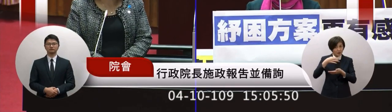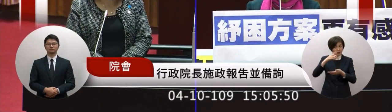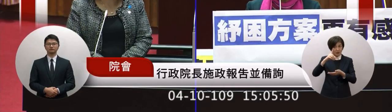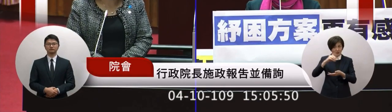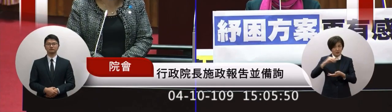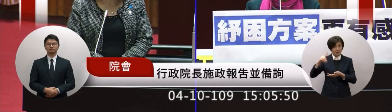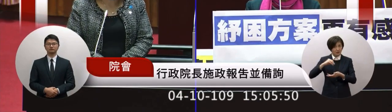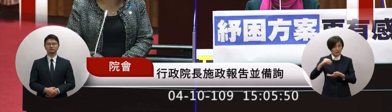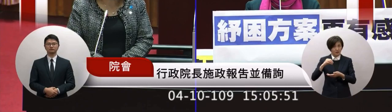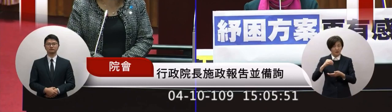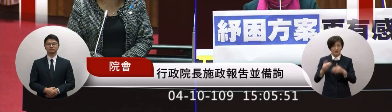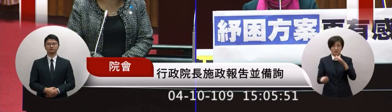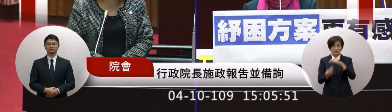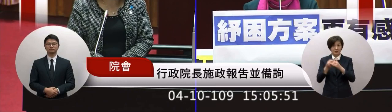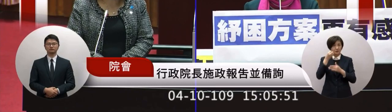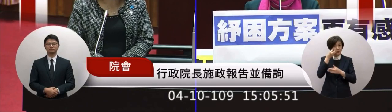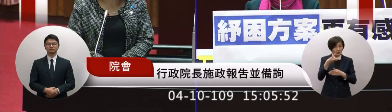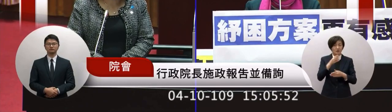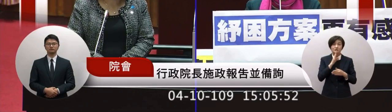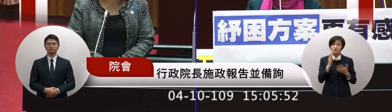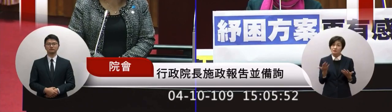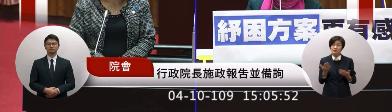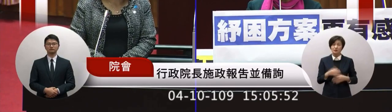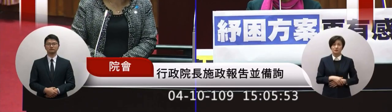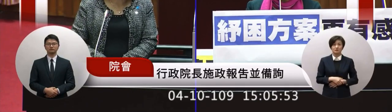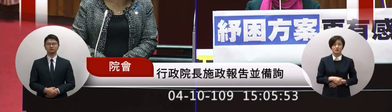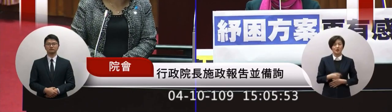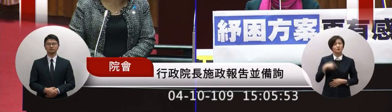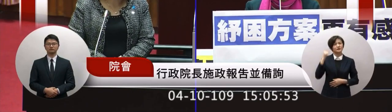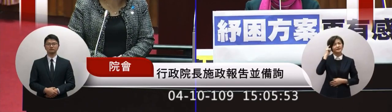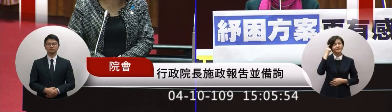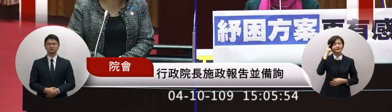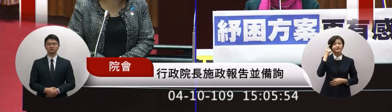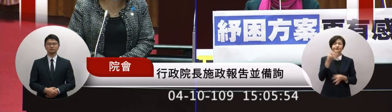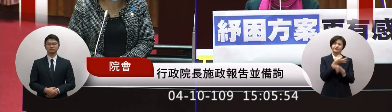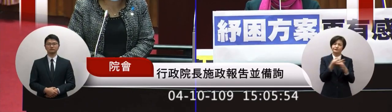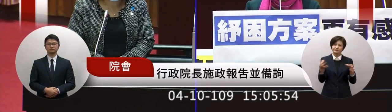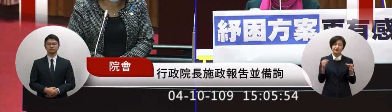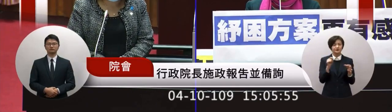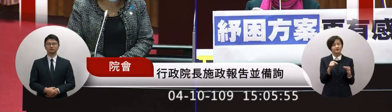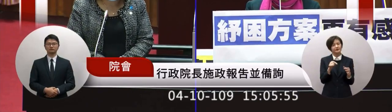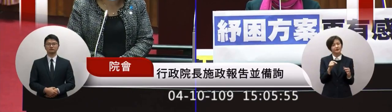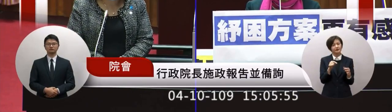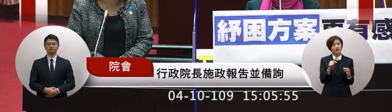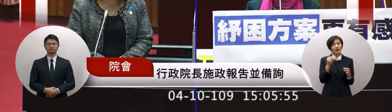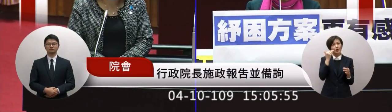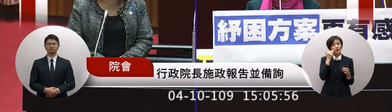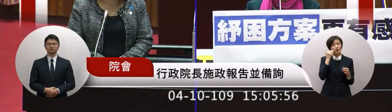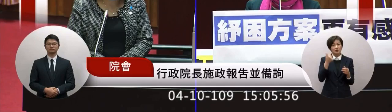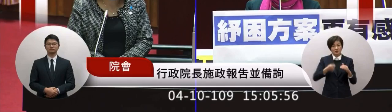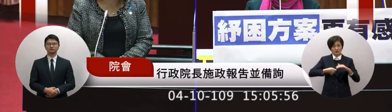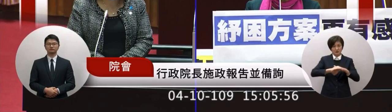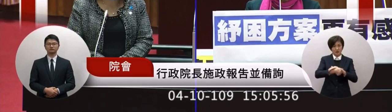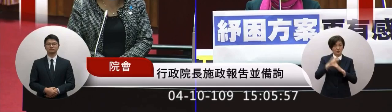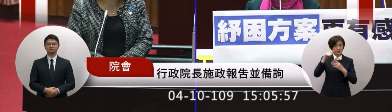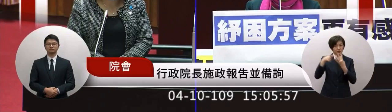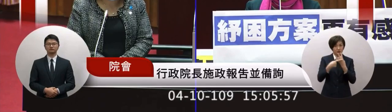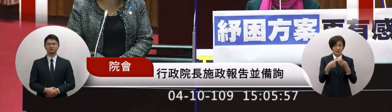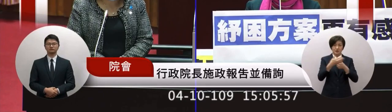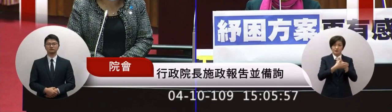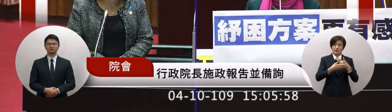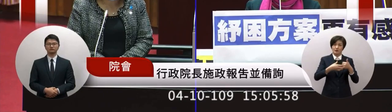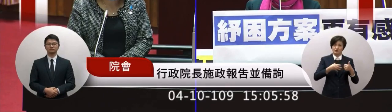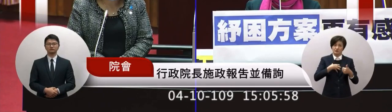3个月。那我的看法是要雨露均沾像这种情形加入职业保险的未必是